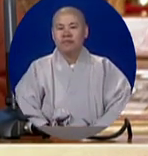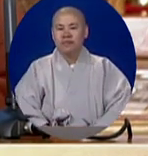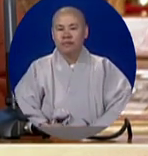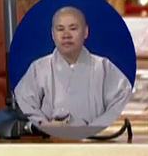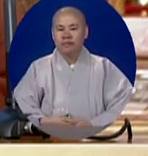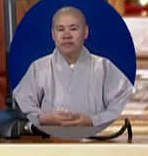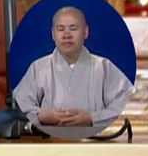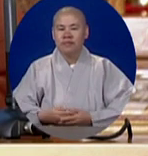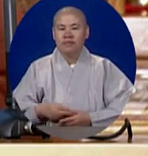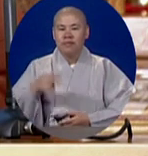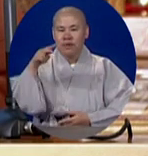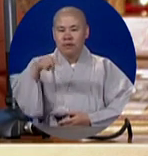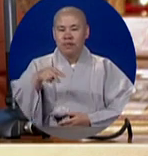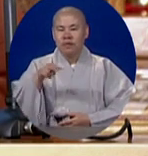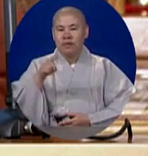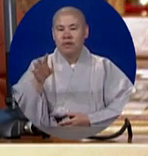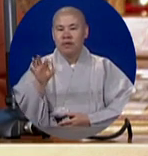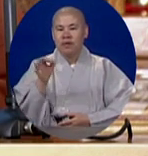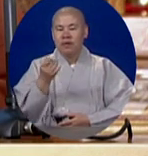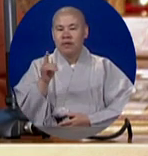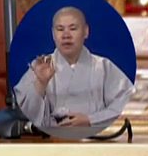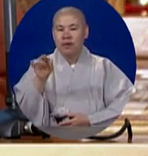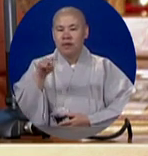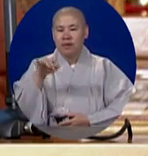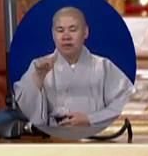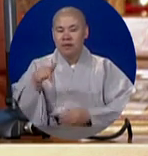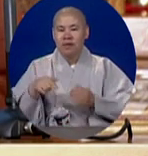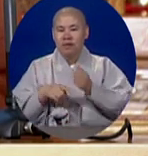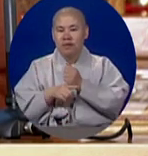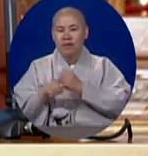그러면 이 수상행식이라는 게 뭔가?